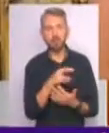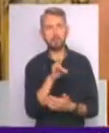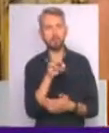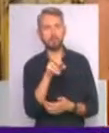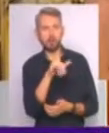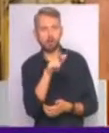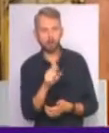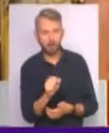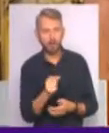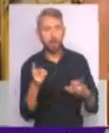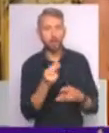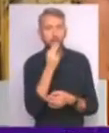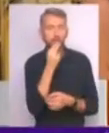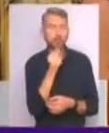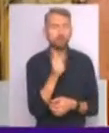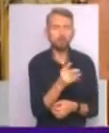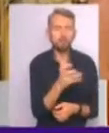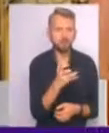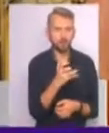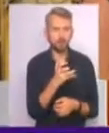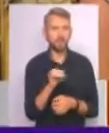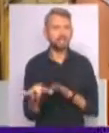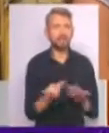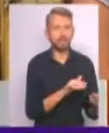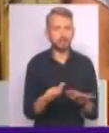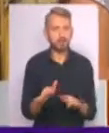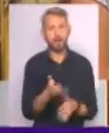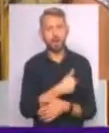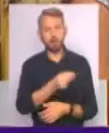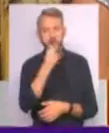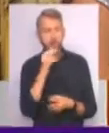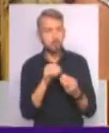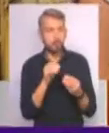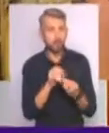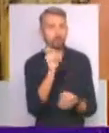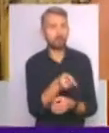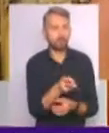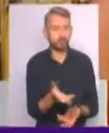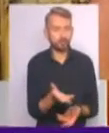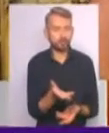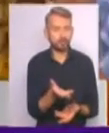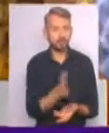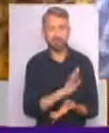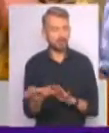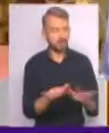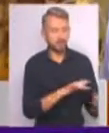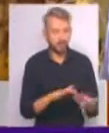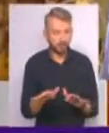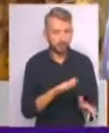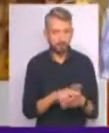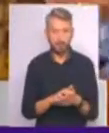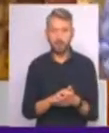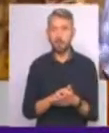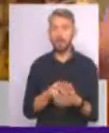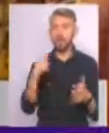есть ну, хотя бы 1500 и двигаться. А мы едим по-прежнему двигаемся. Тут собі у мене